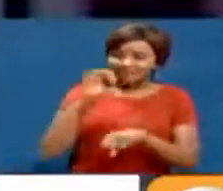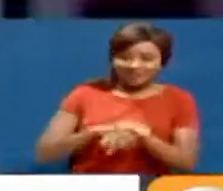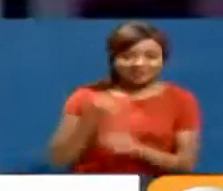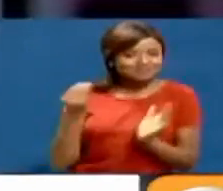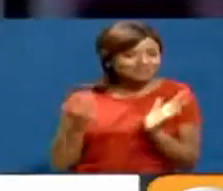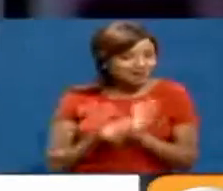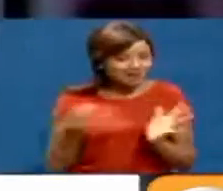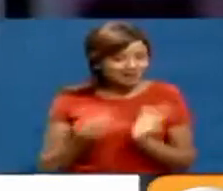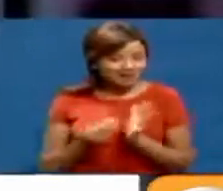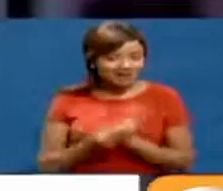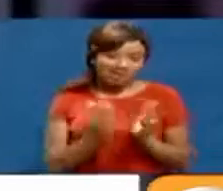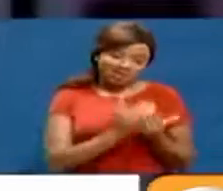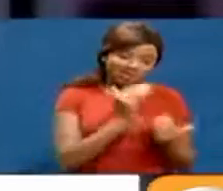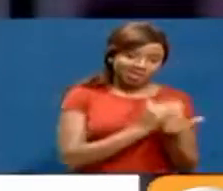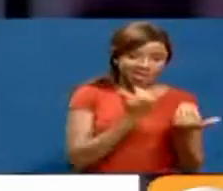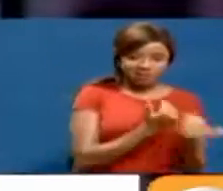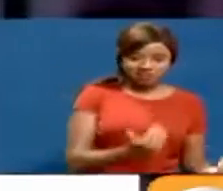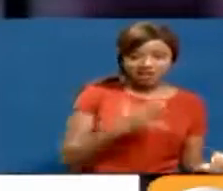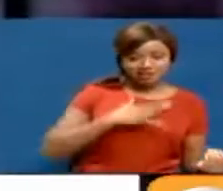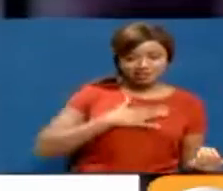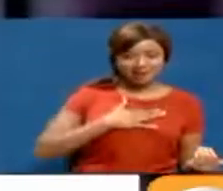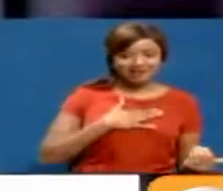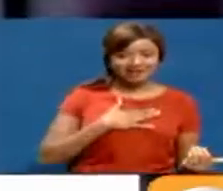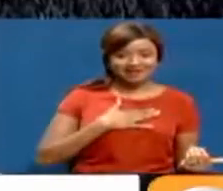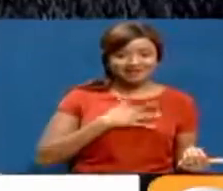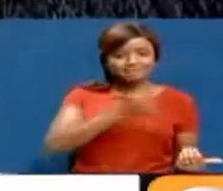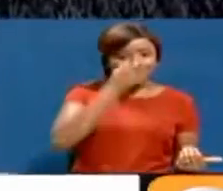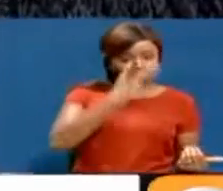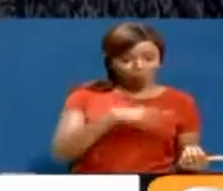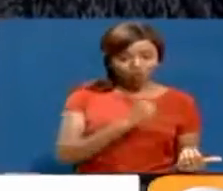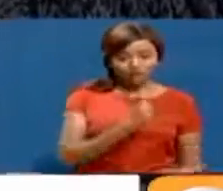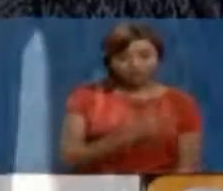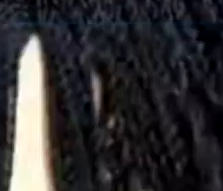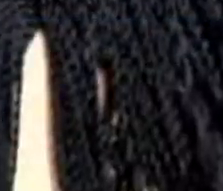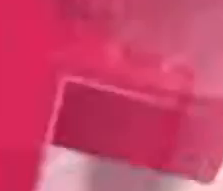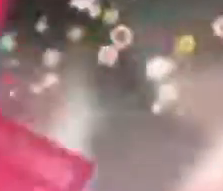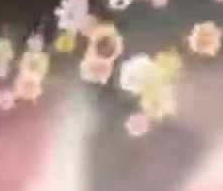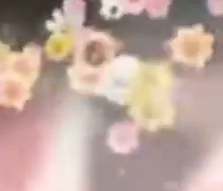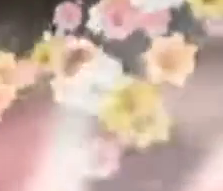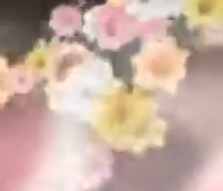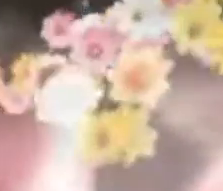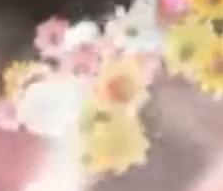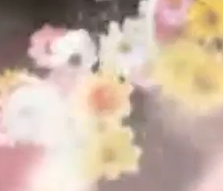hela, kumlinda mtoto wangu, nina mtoto mmoja wa miaka 2.